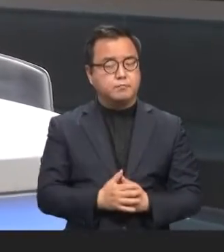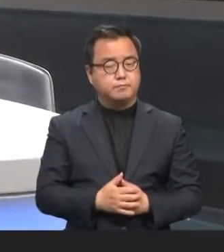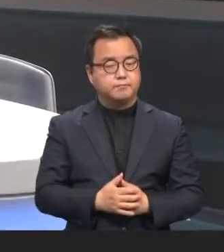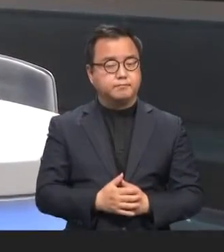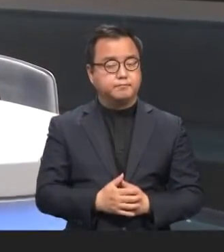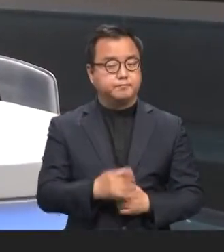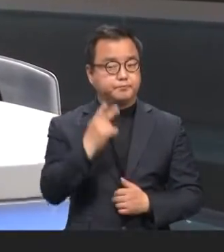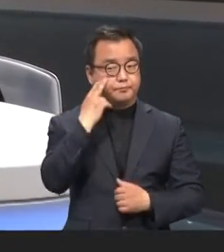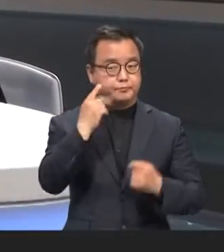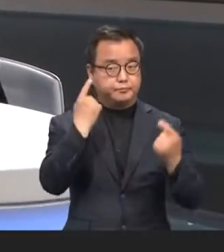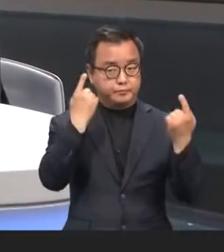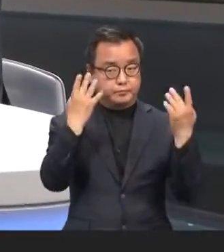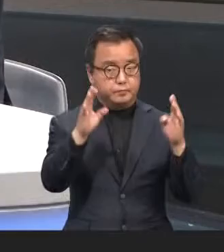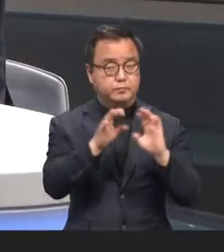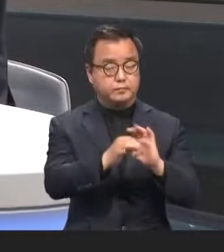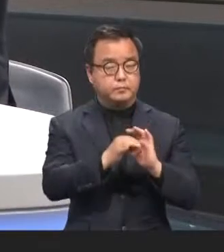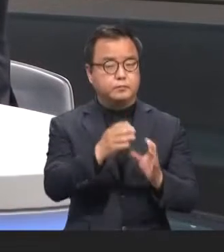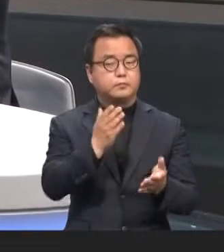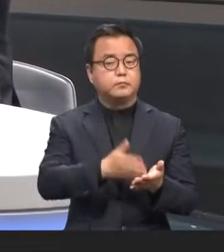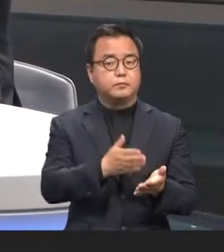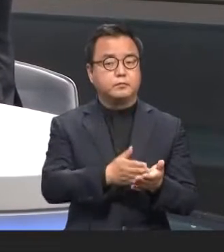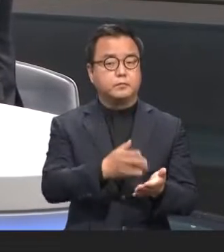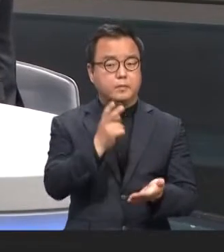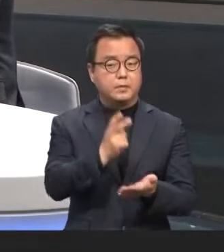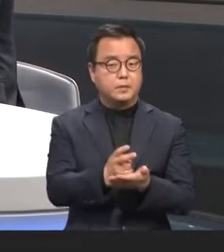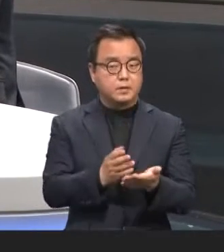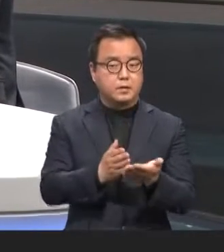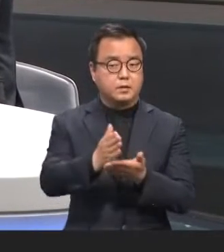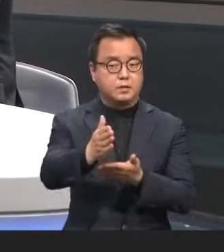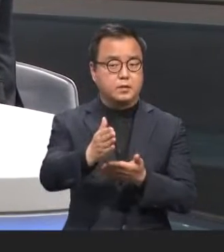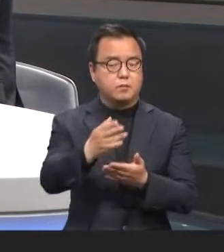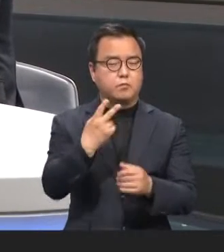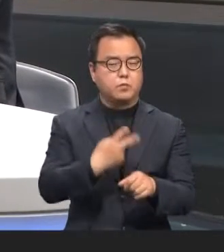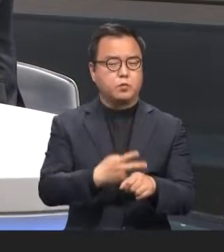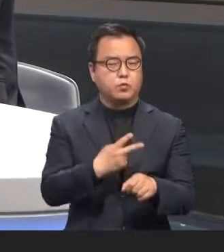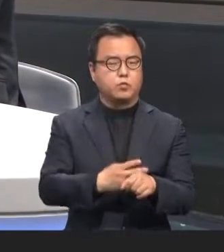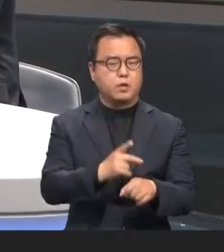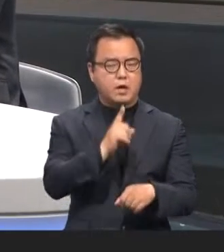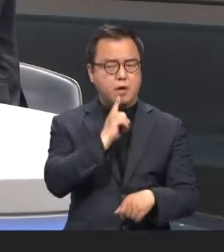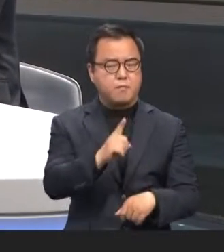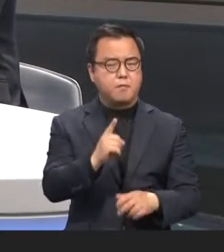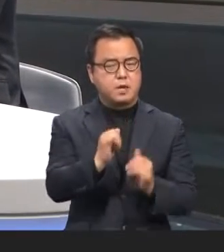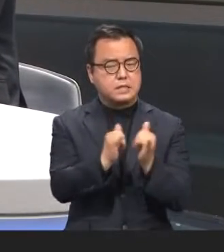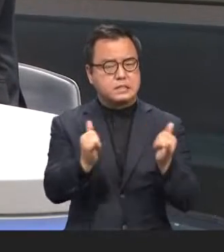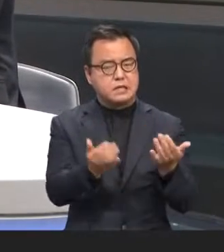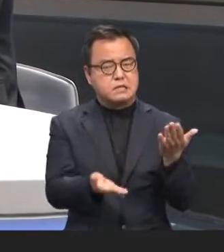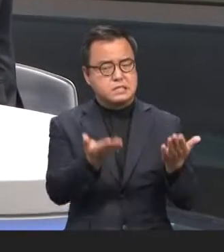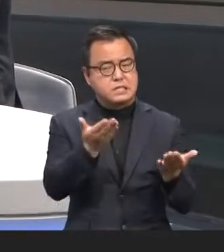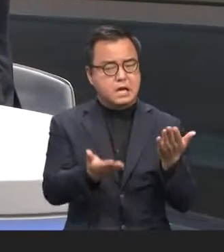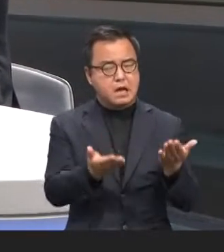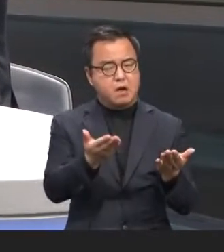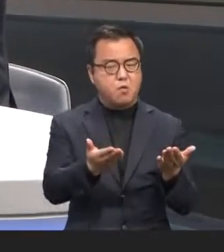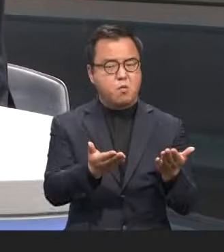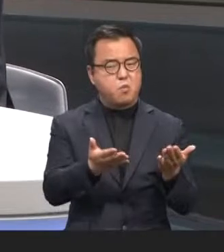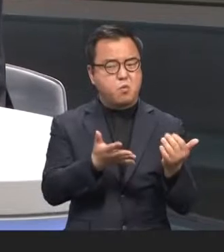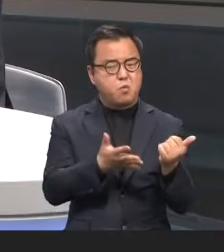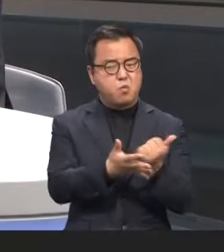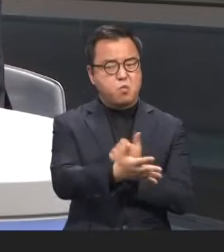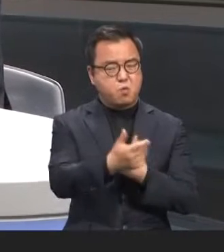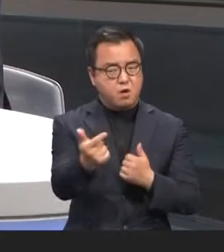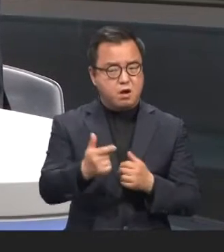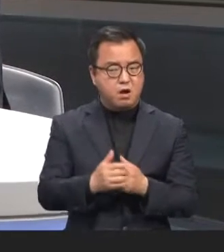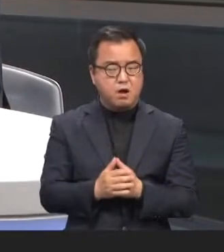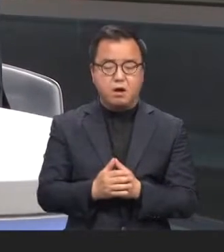대학의 관련된 소식인데 법학과 교수 한 명이 뱉은 인종 차별적인 표현 파문을 일으키고 있어요 예 미국의